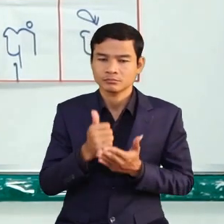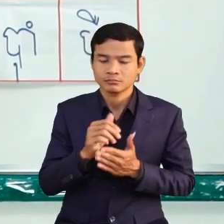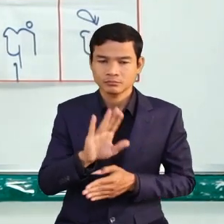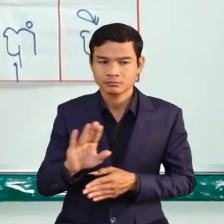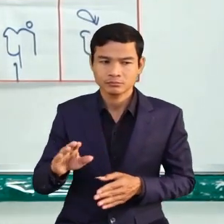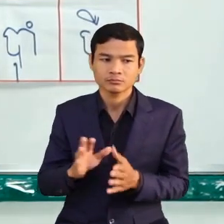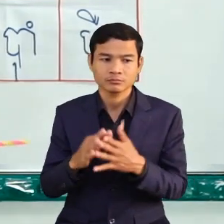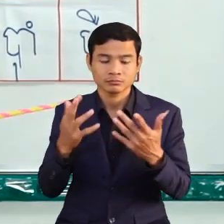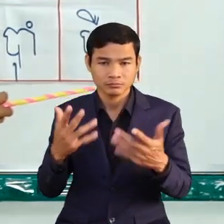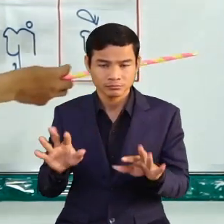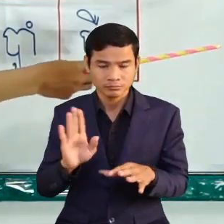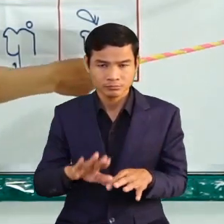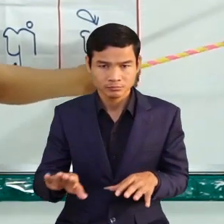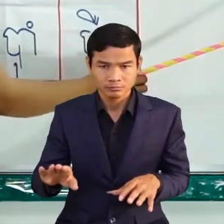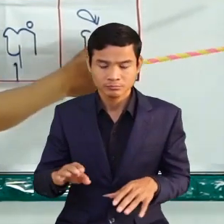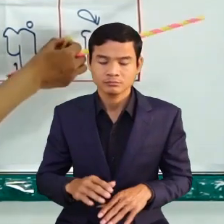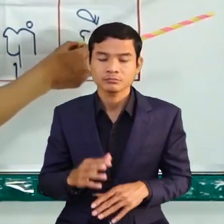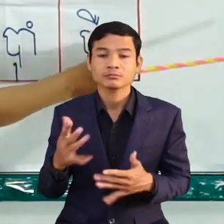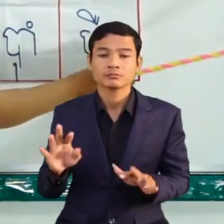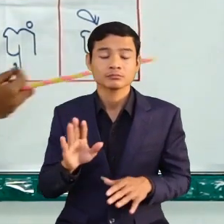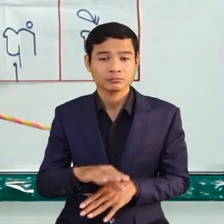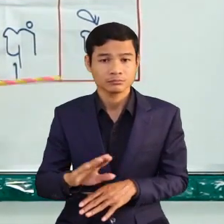តាហើយហើយណែ